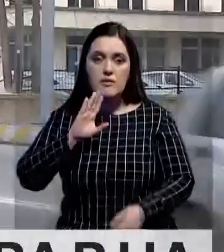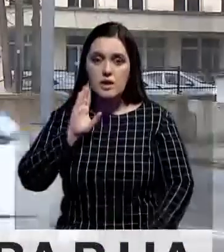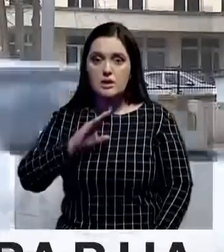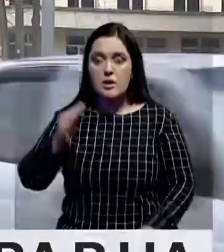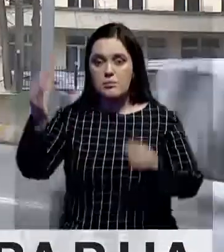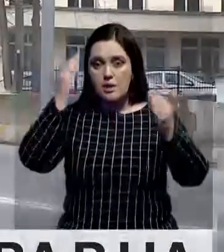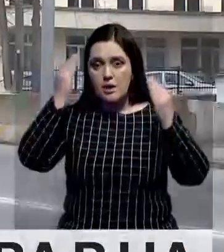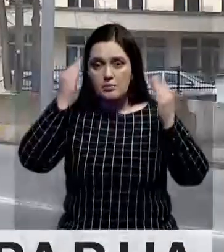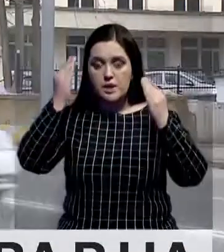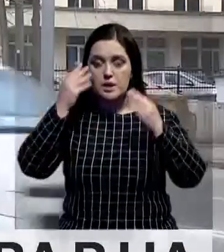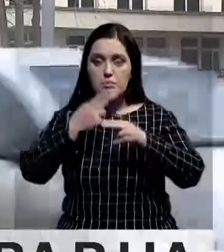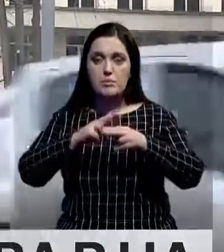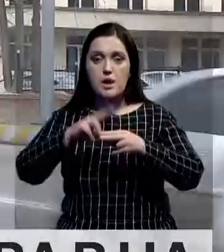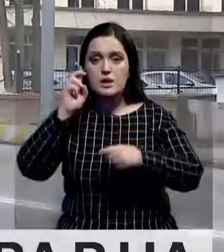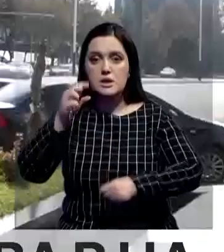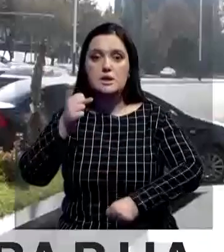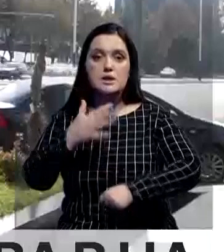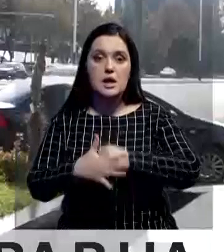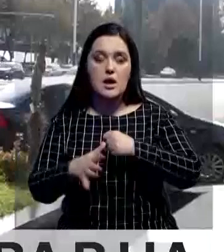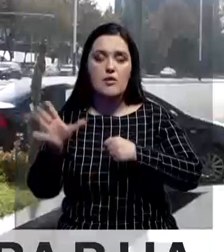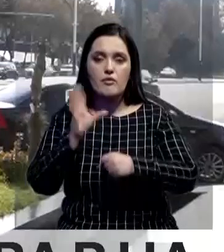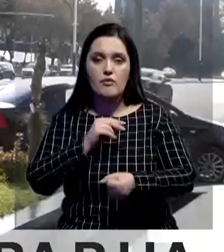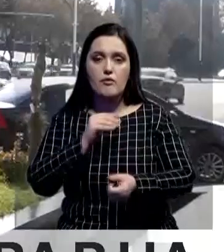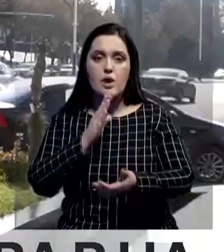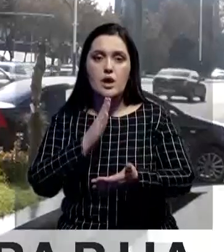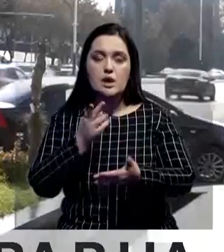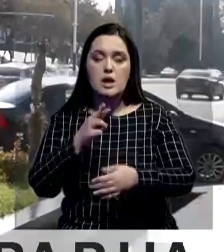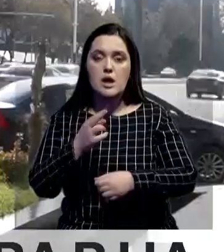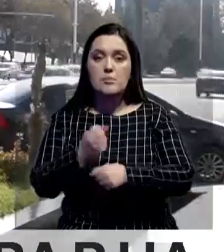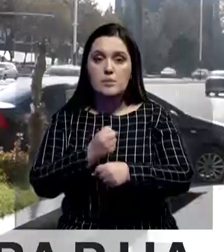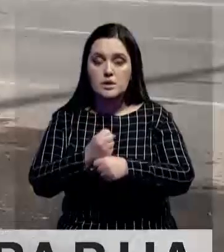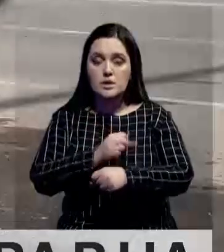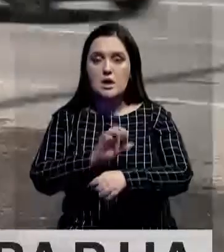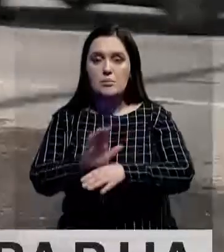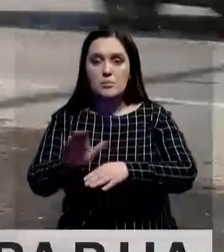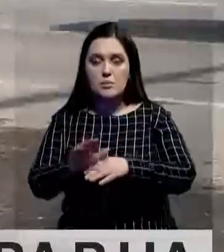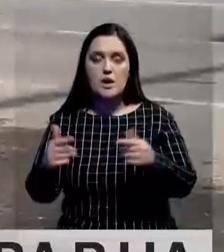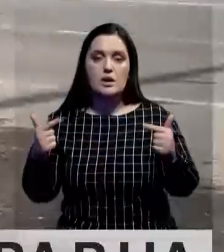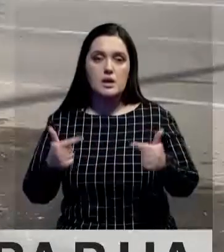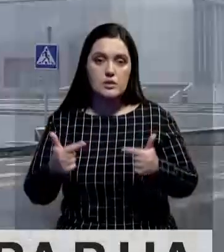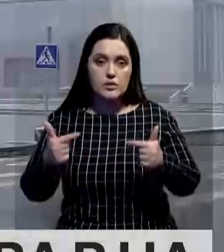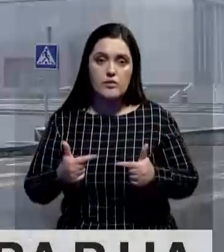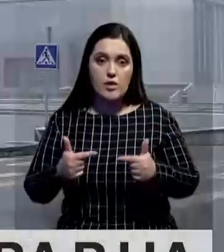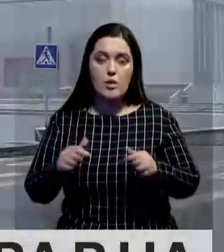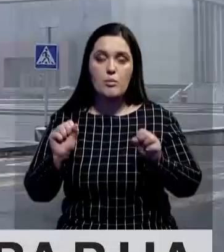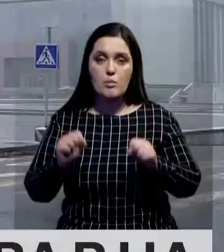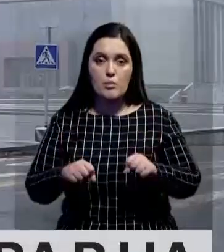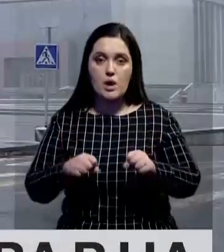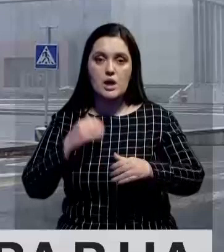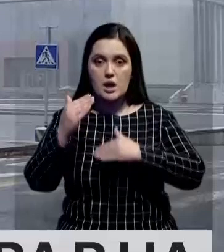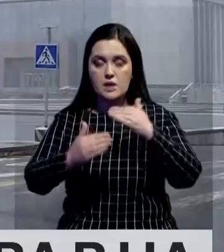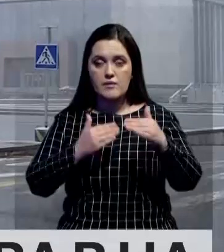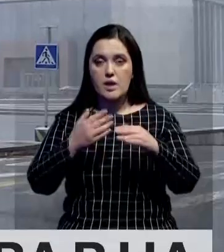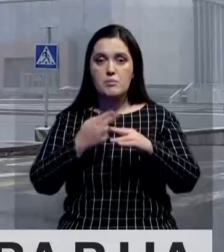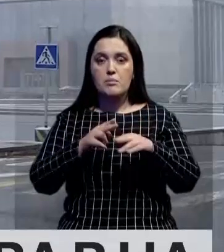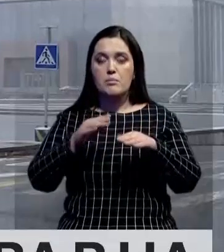мнению экспертов, у стран Центральной Азии есть все ресурсы для производства и экспорта готовой продукции. Это позволит развивать и наращивать